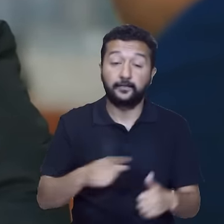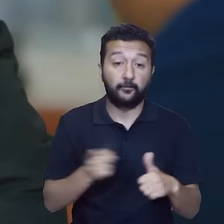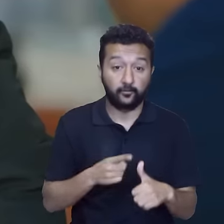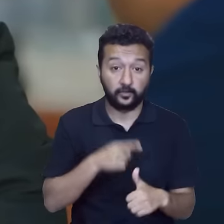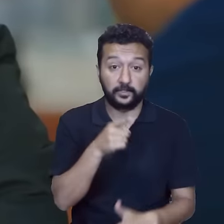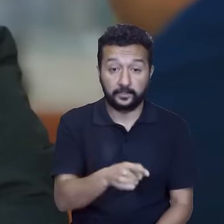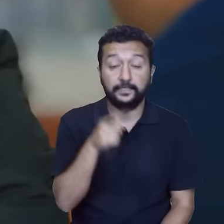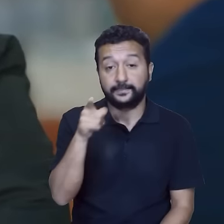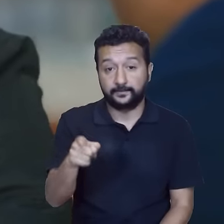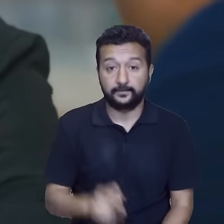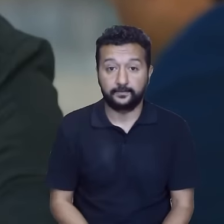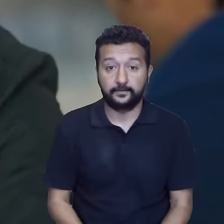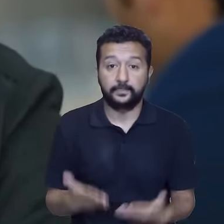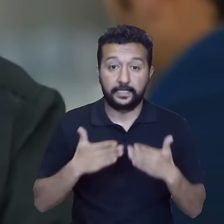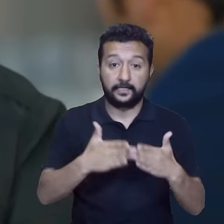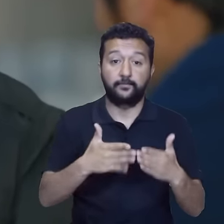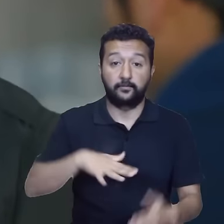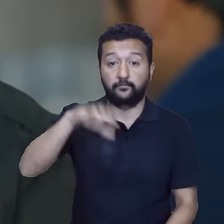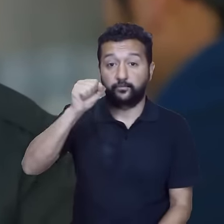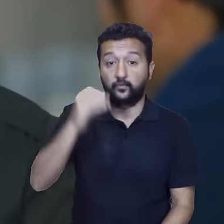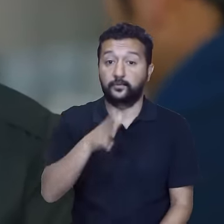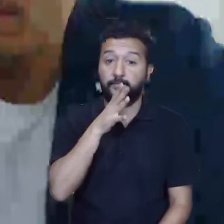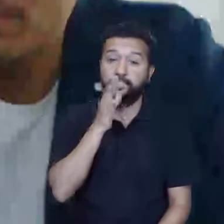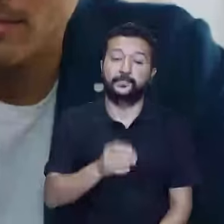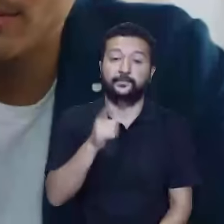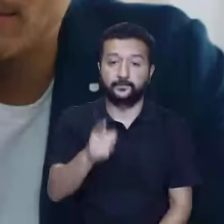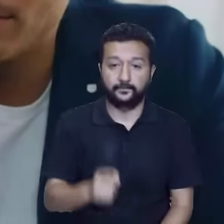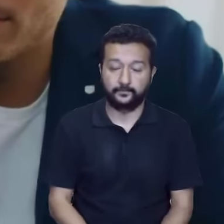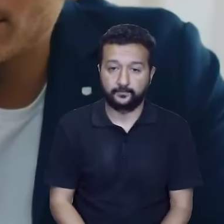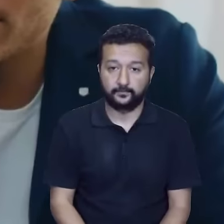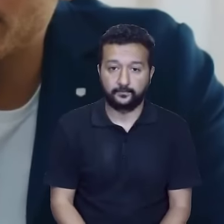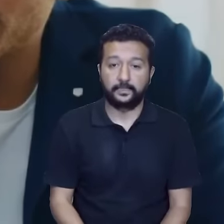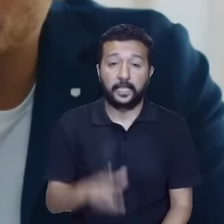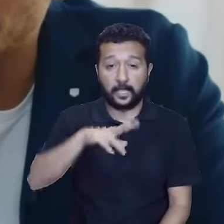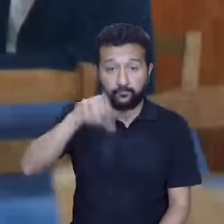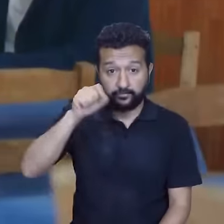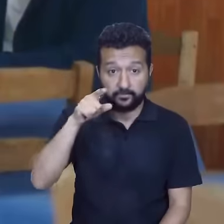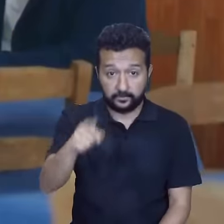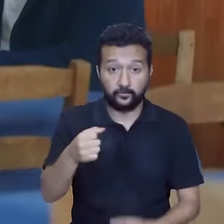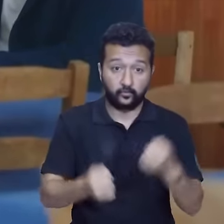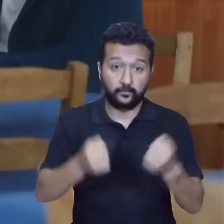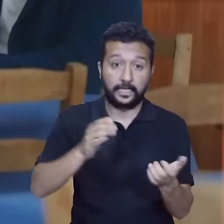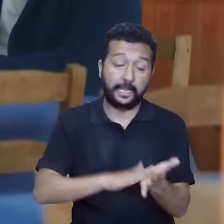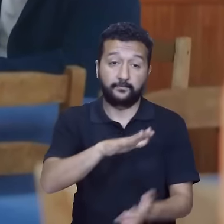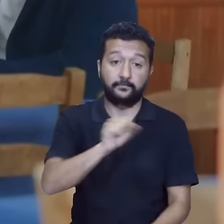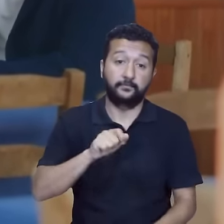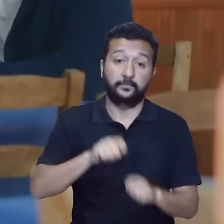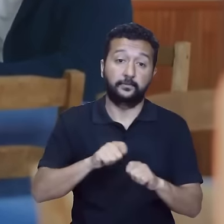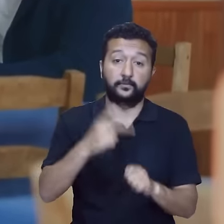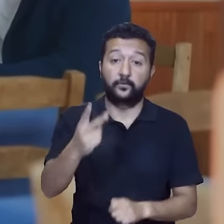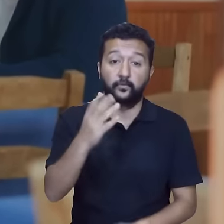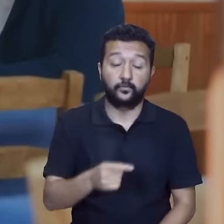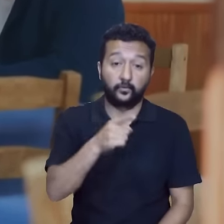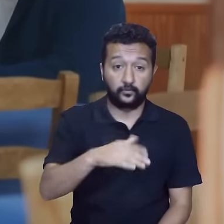önce sen geminin kaptanı olmasını bileceksin. Yani kaptansan dümen senin elinde olacak bir